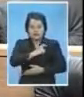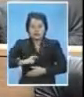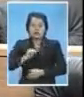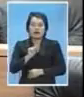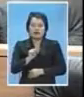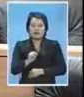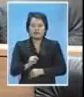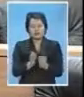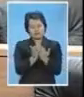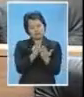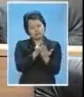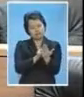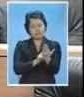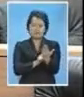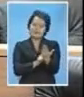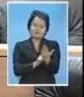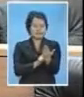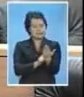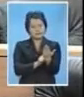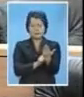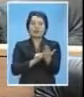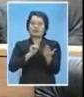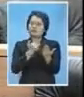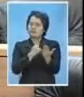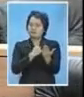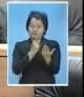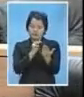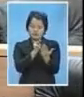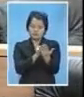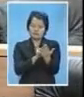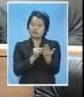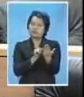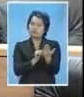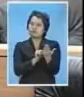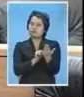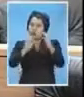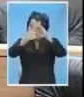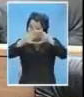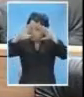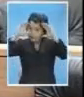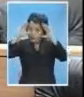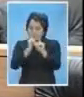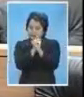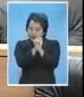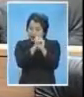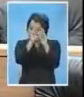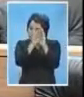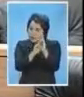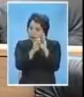ผมถึงว่าไม่แน่ใจนะครับว่ารัฐบาลจะสามารถดำเนินการให้เป็นไปตามนโยบายได้หรือ